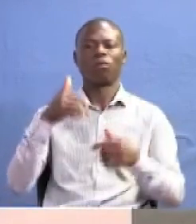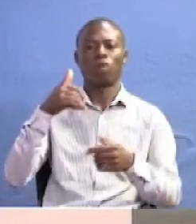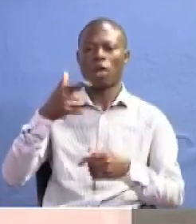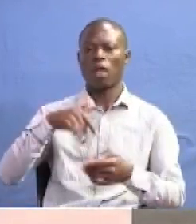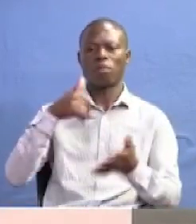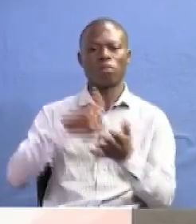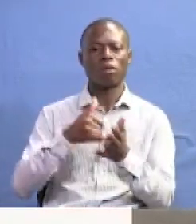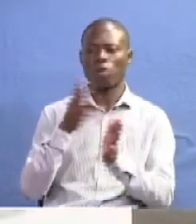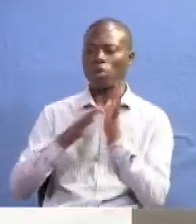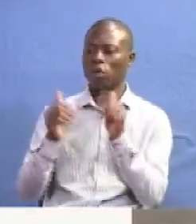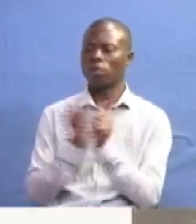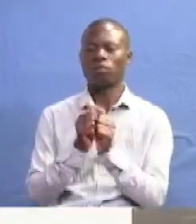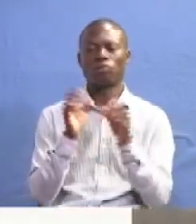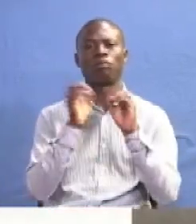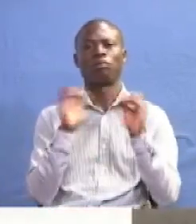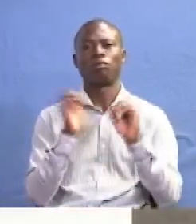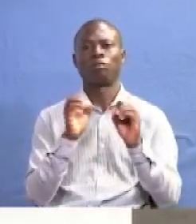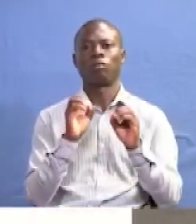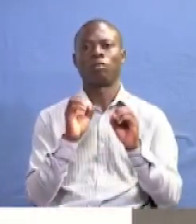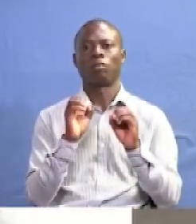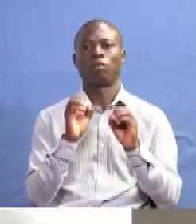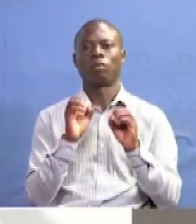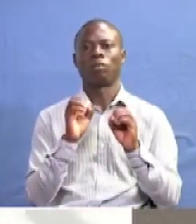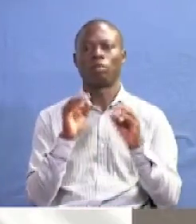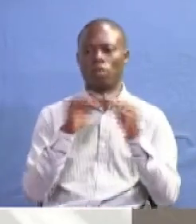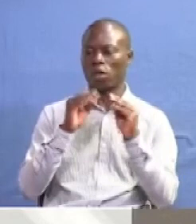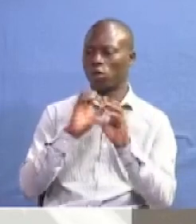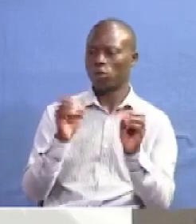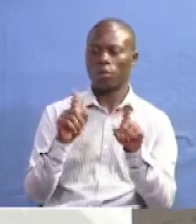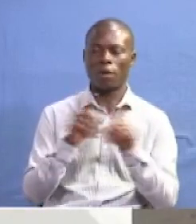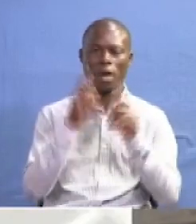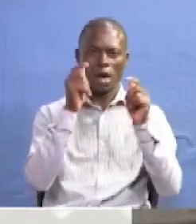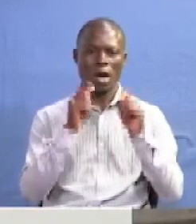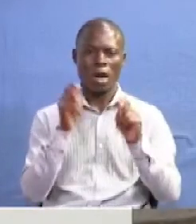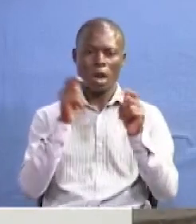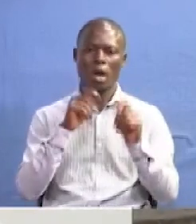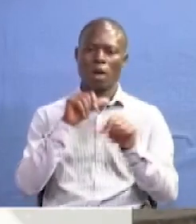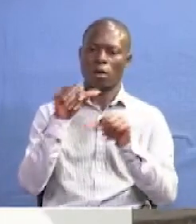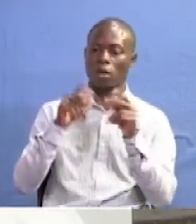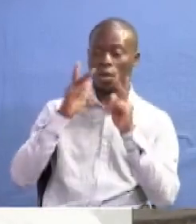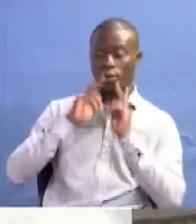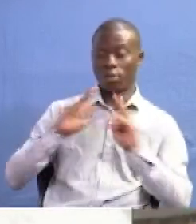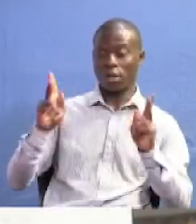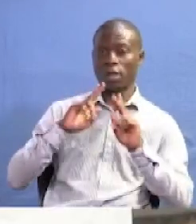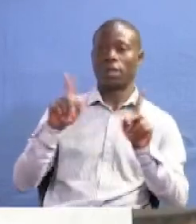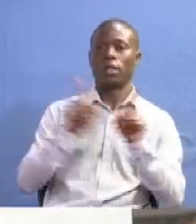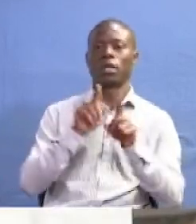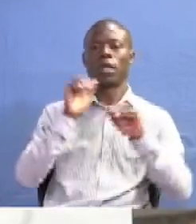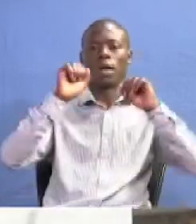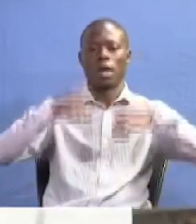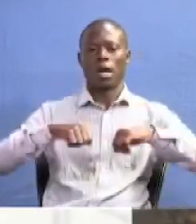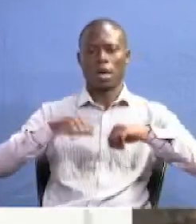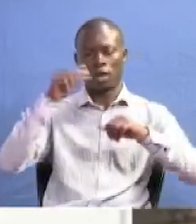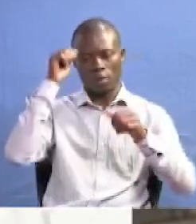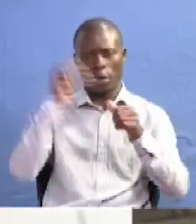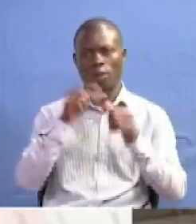ambao tumepanga na si vile tulikuwa tumepanga tuweze kukutana. Maandamano yetu yalikuwa yawe maandamano ya amani ambayo tunaweza kukumbuka